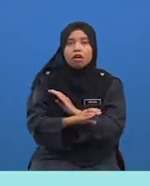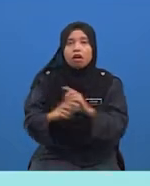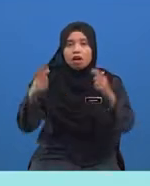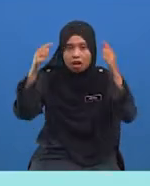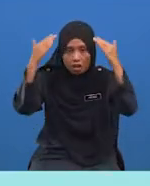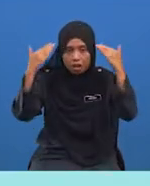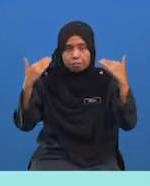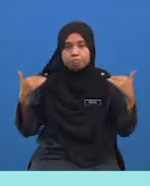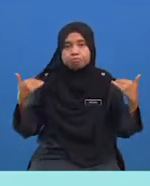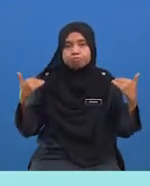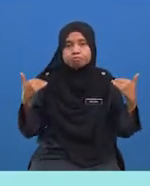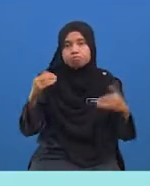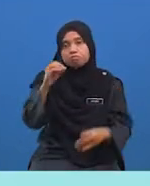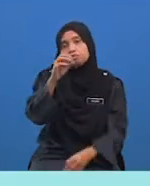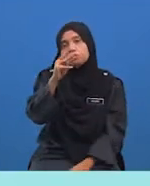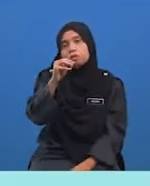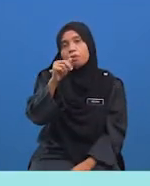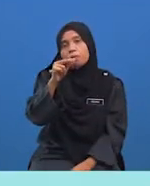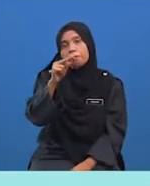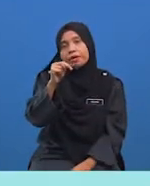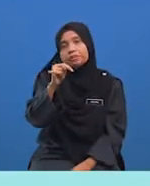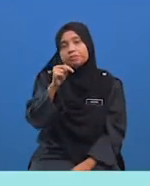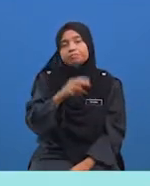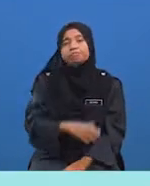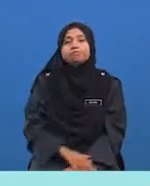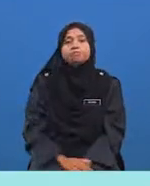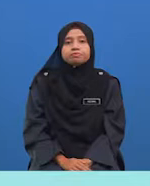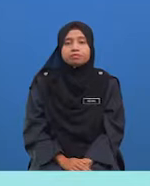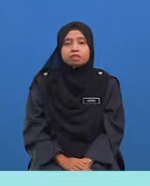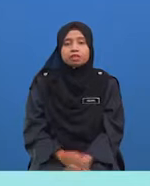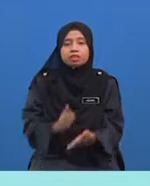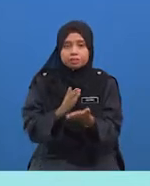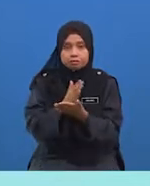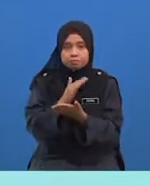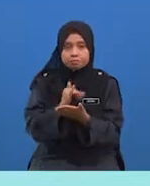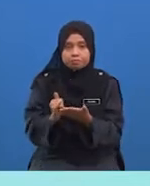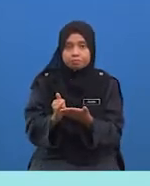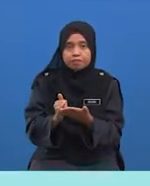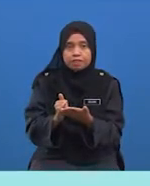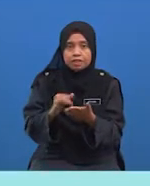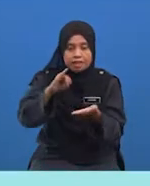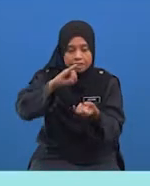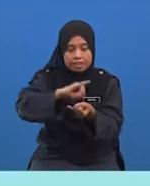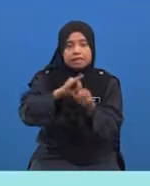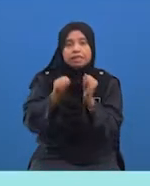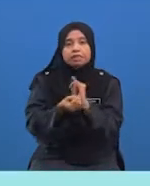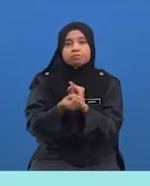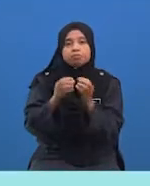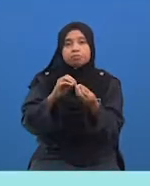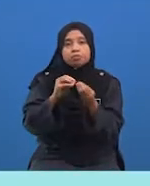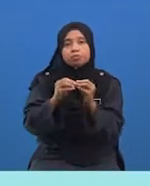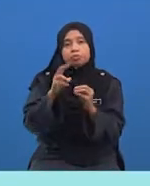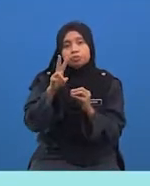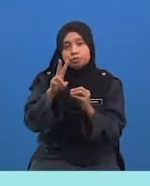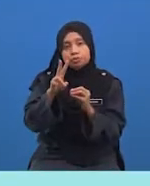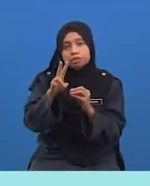Iraq, Oman. Kita teruskan lagi ya murid-murid. Iklim yang kedua berada